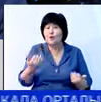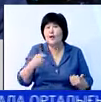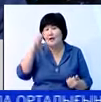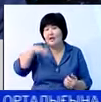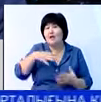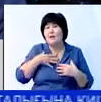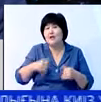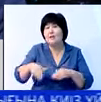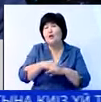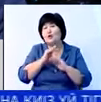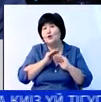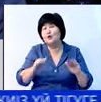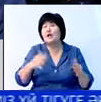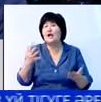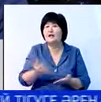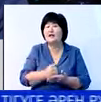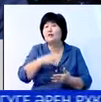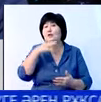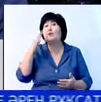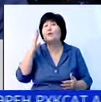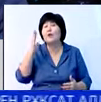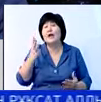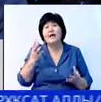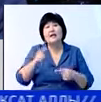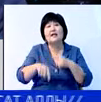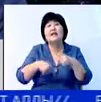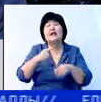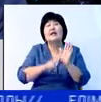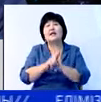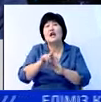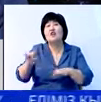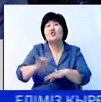аман, жұртымыз тыныш, несібеміз мол болды. Енді келер жылға асып,